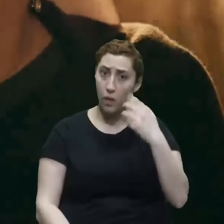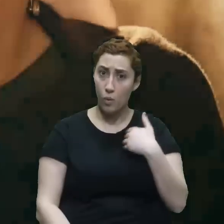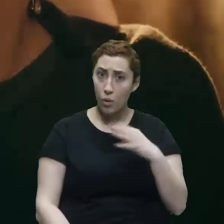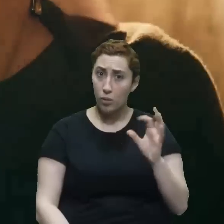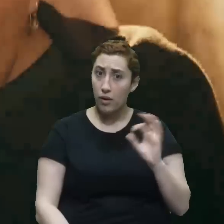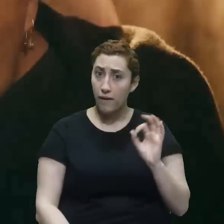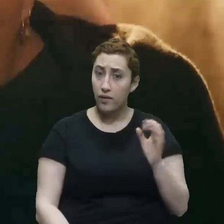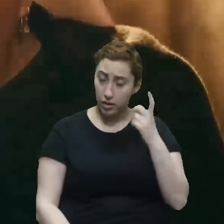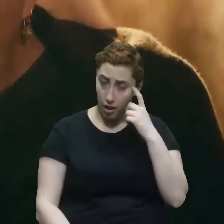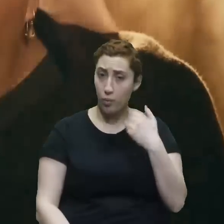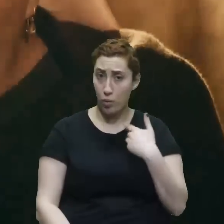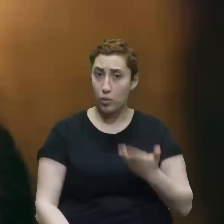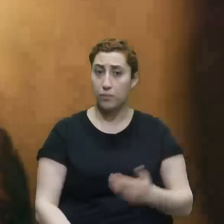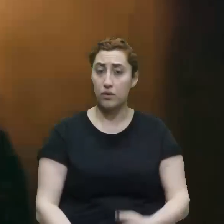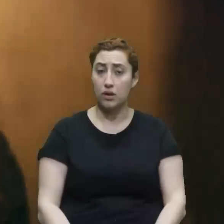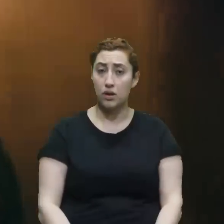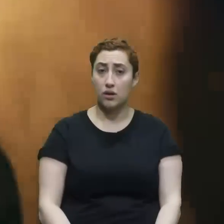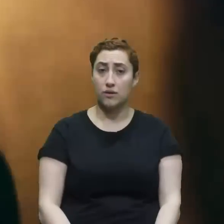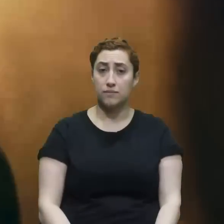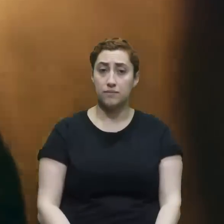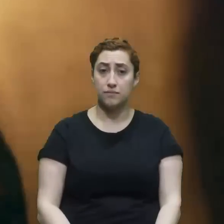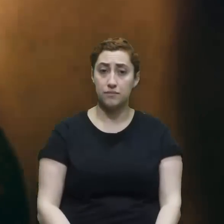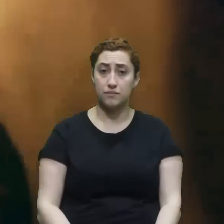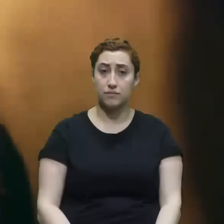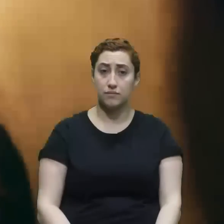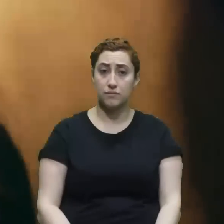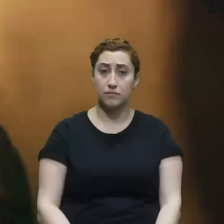Tanıyorum tabii. Tanımaz mıyım?